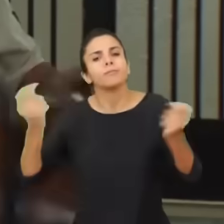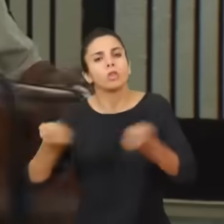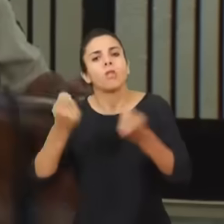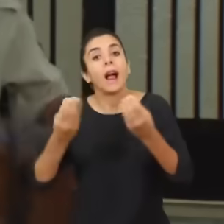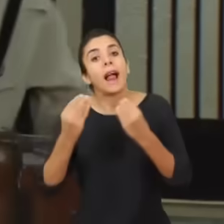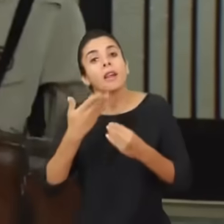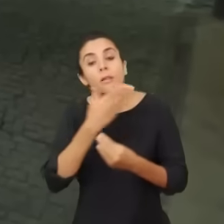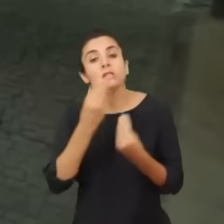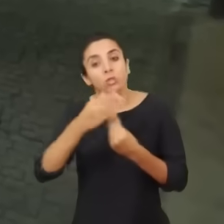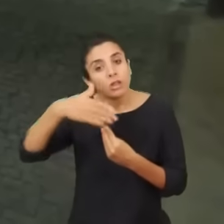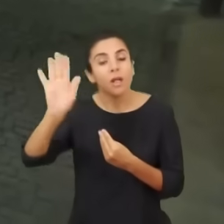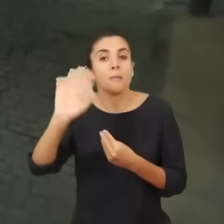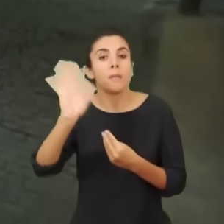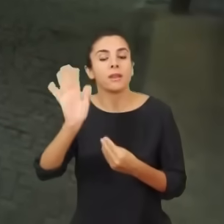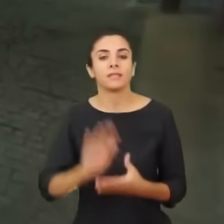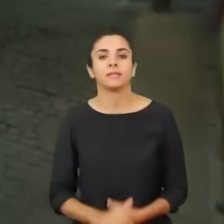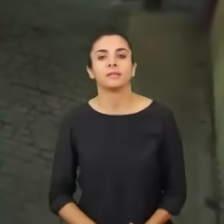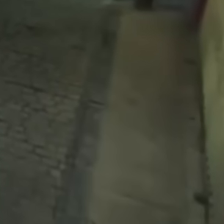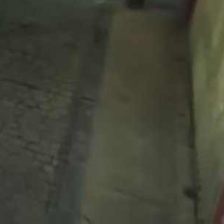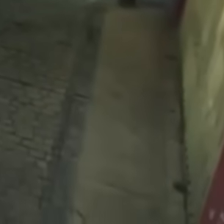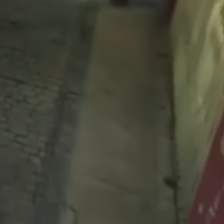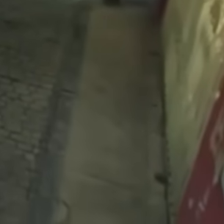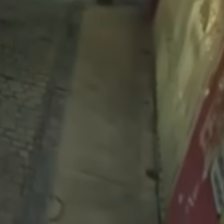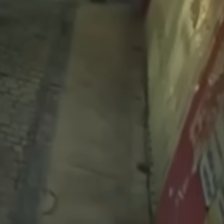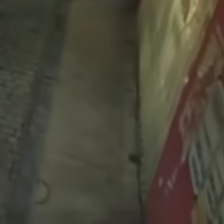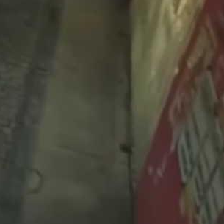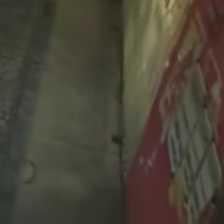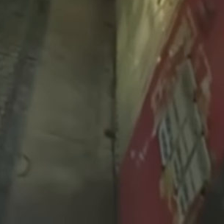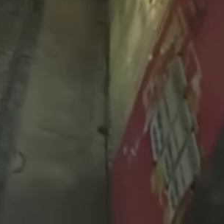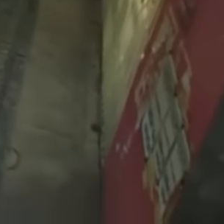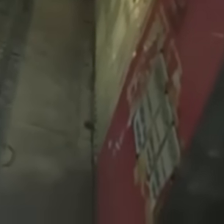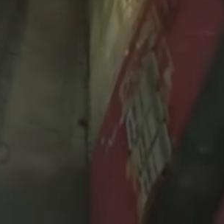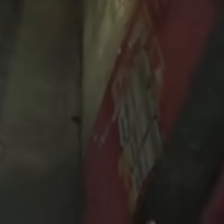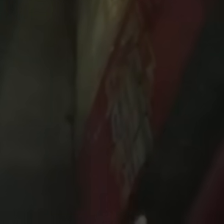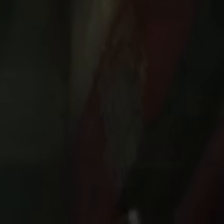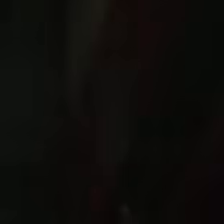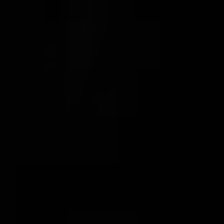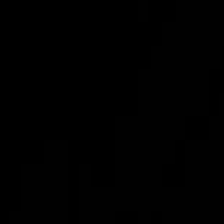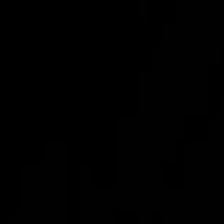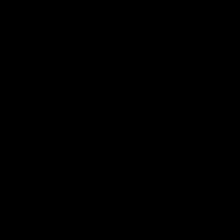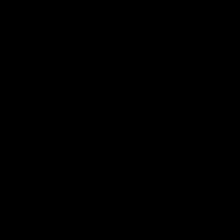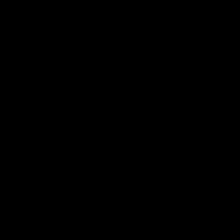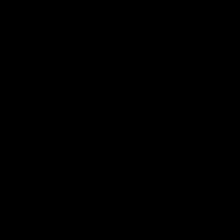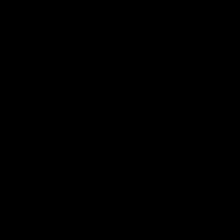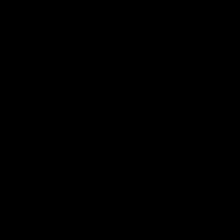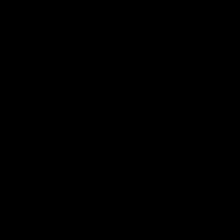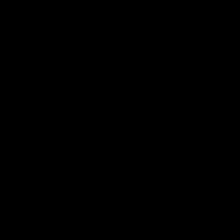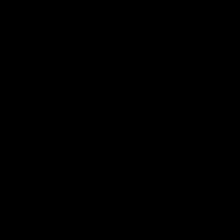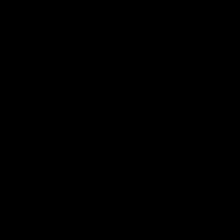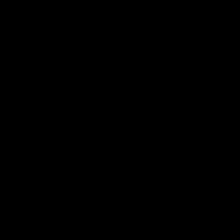vakti. Çağataylar apartmana yöneldiler. Bekir davulu çalarak Fehmi'ye selam verip geçti.